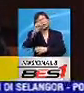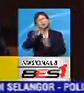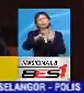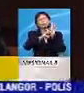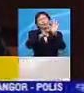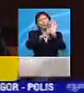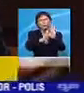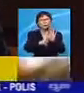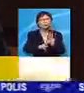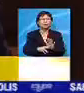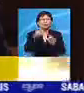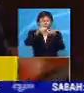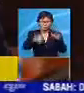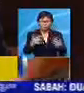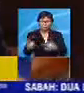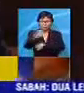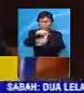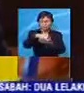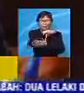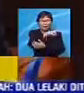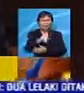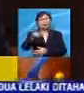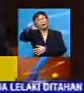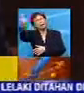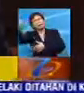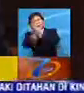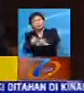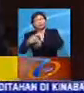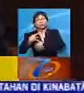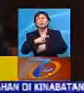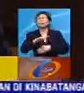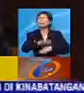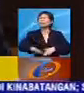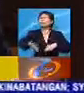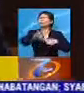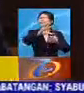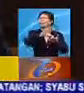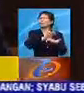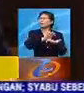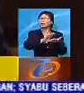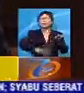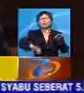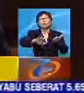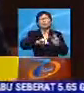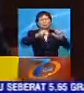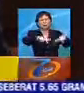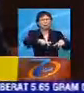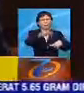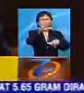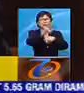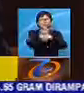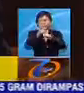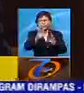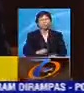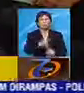or participants today and for others countries we allocate about three entrepreneurs